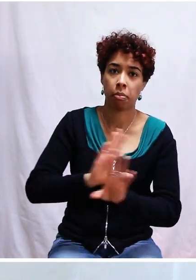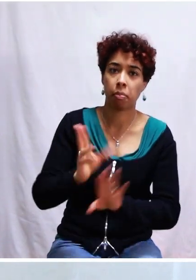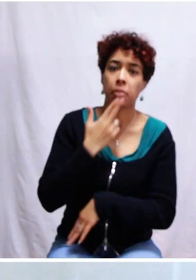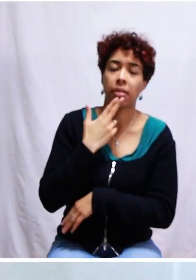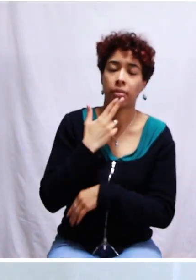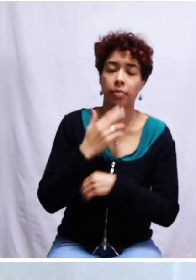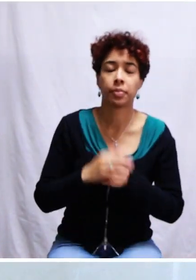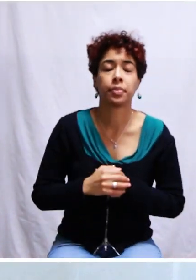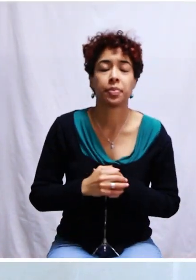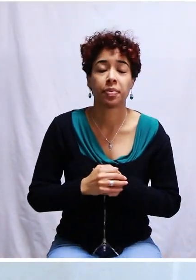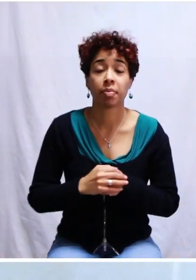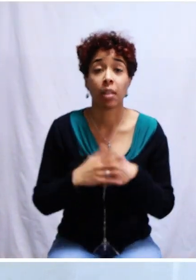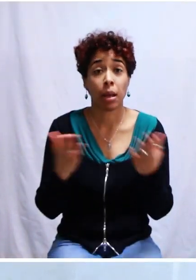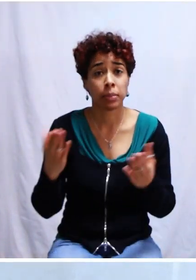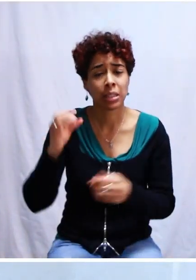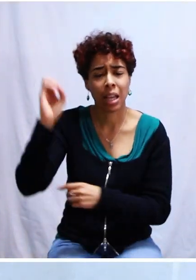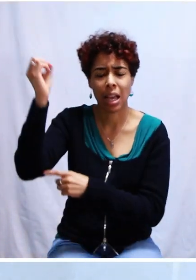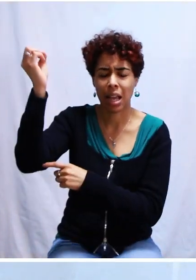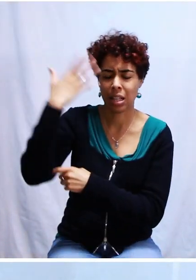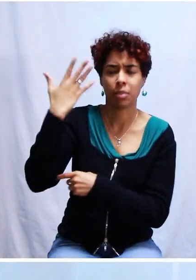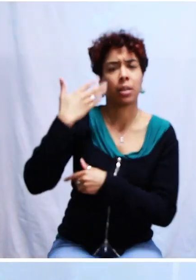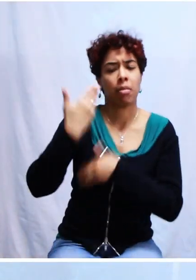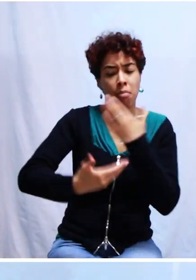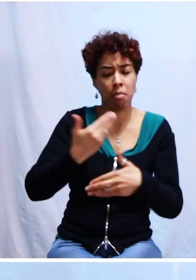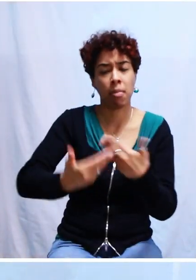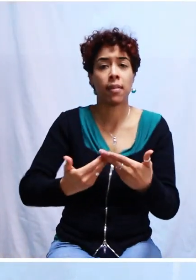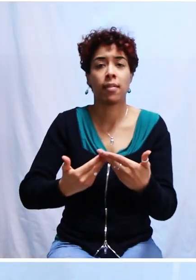marche par l'Esprit, ça fait toute la différence.